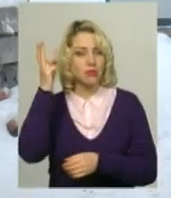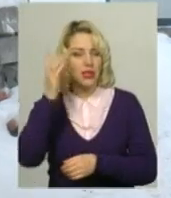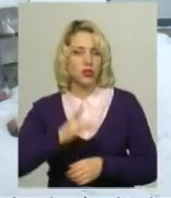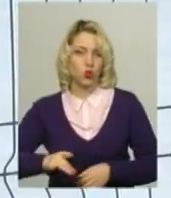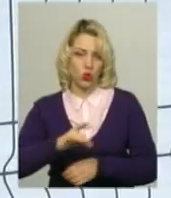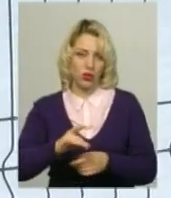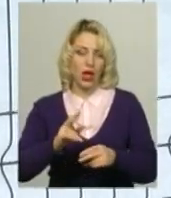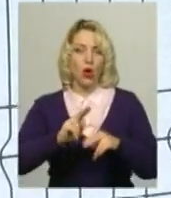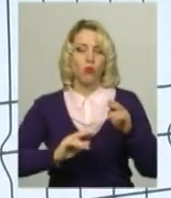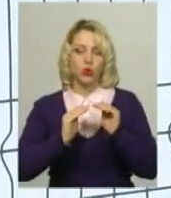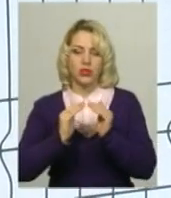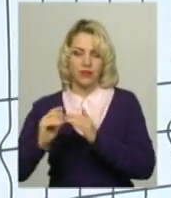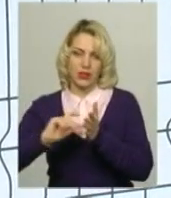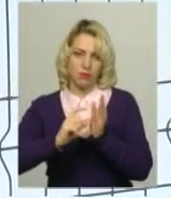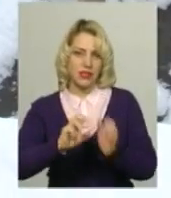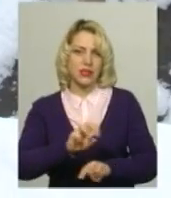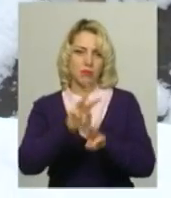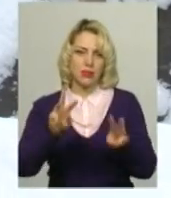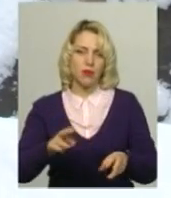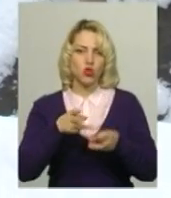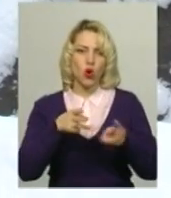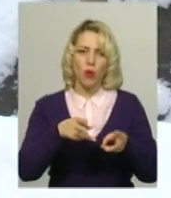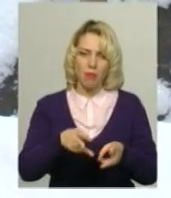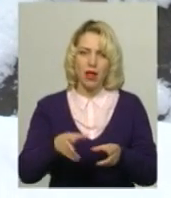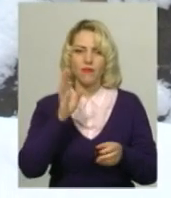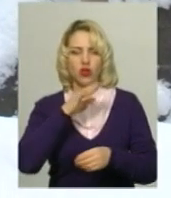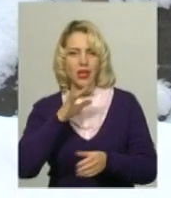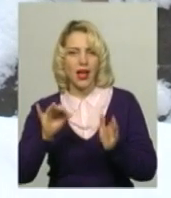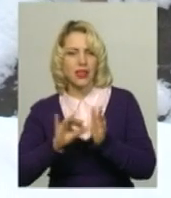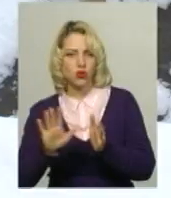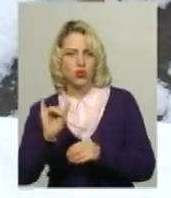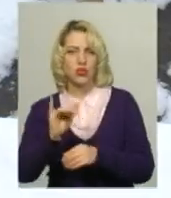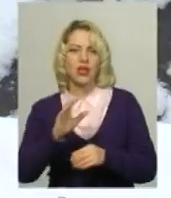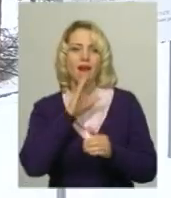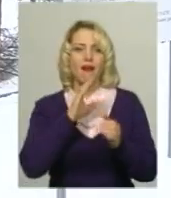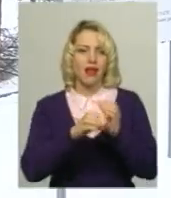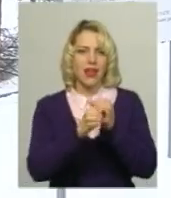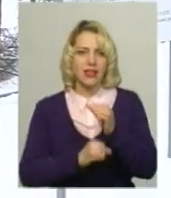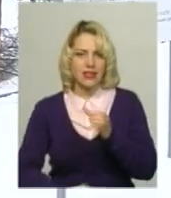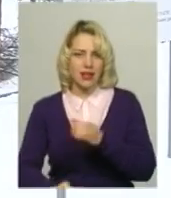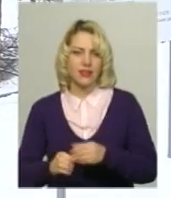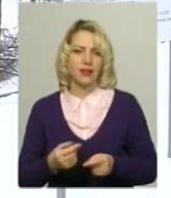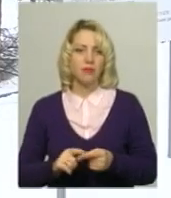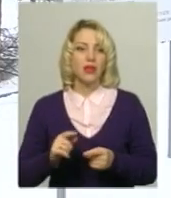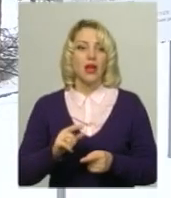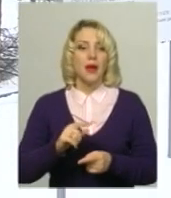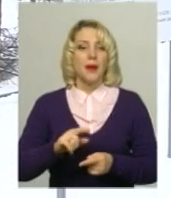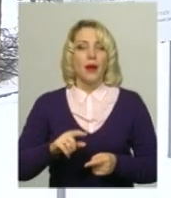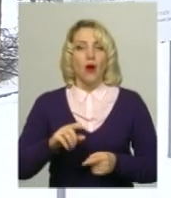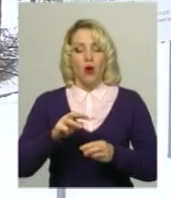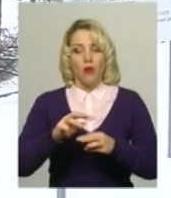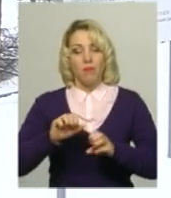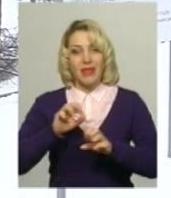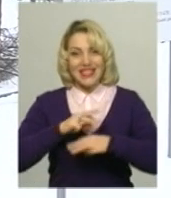району. Будівлю та кімнати забезпечать опаленням, водою, електромережею та каналізацією. Міністерство оборони на себе бере